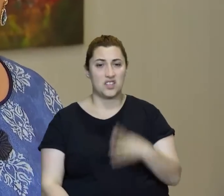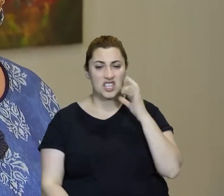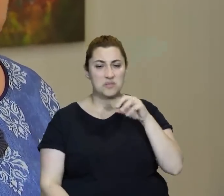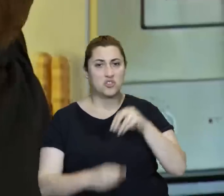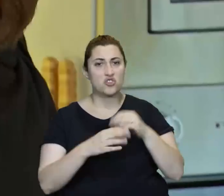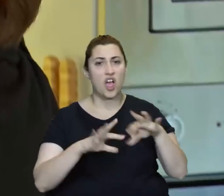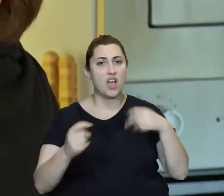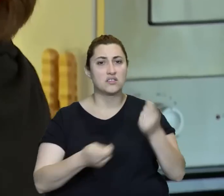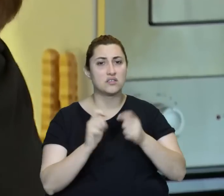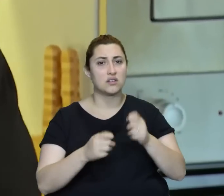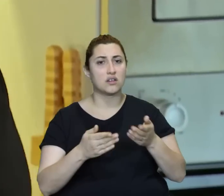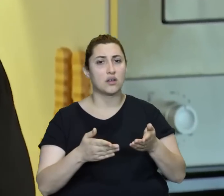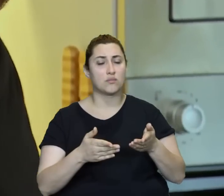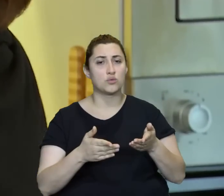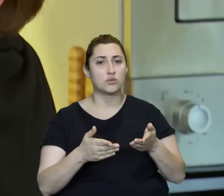bu hazırlık?